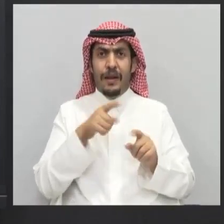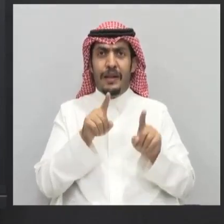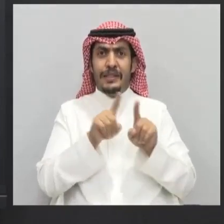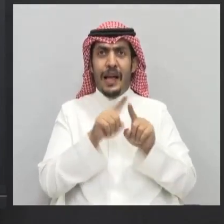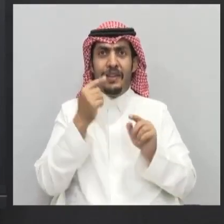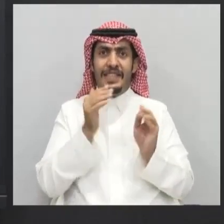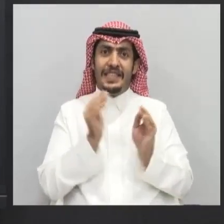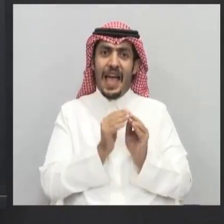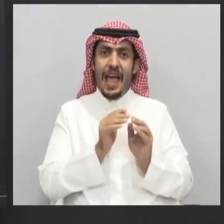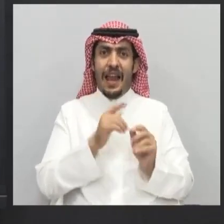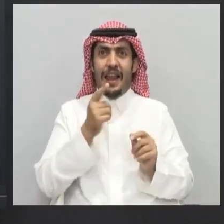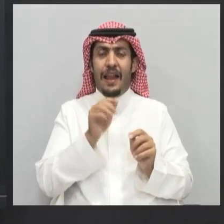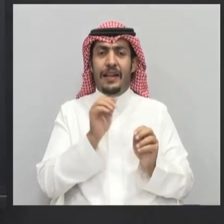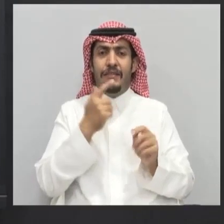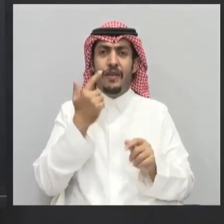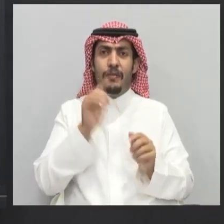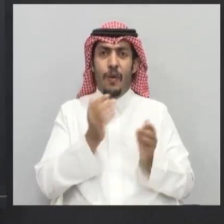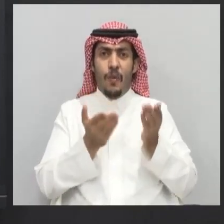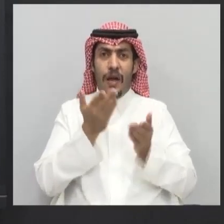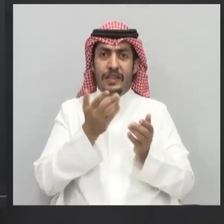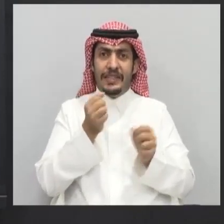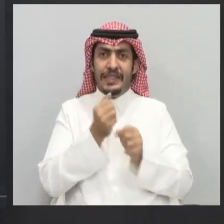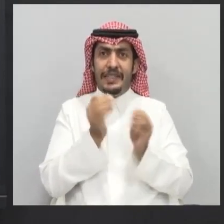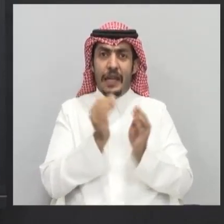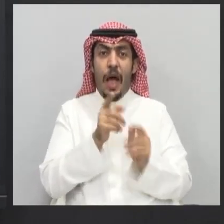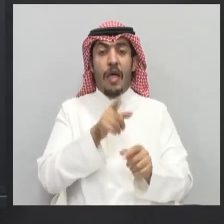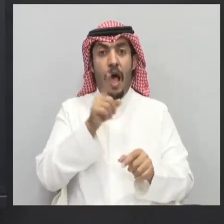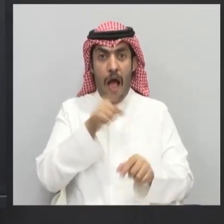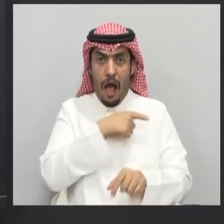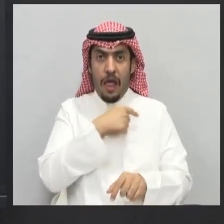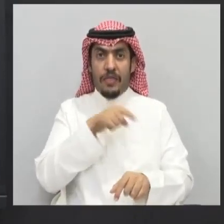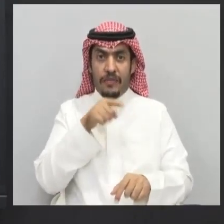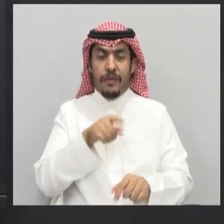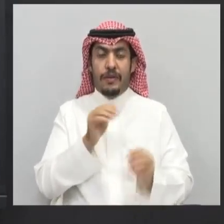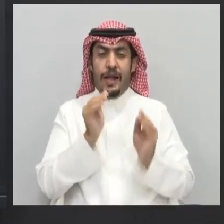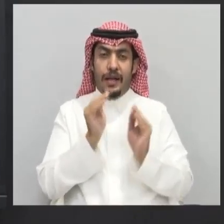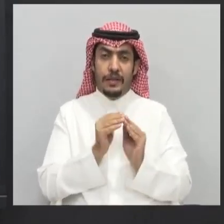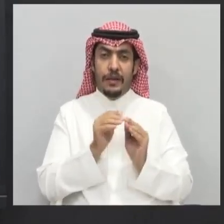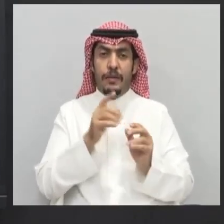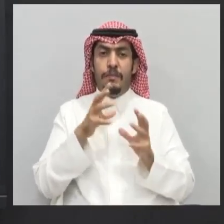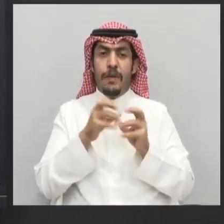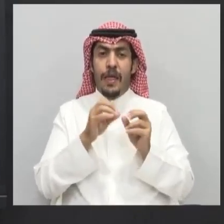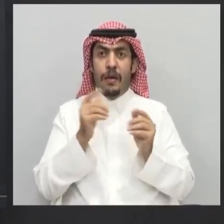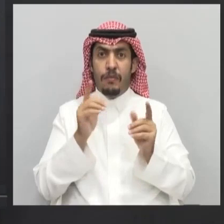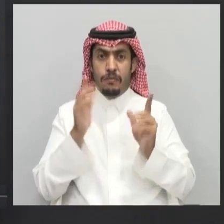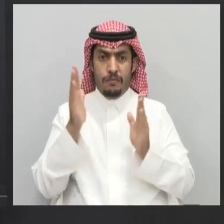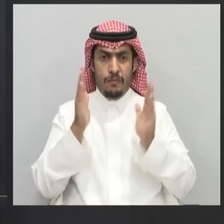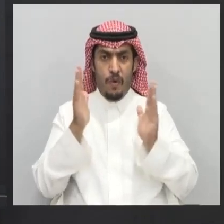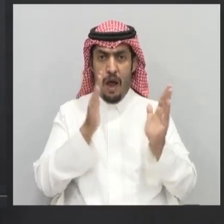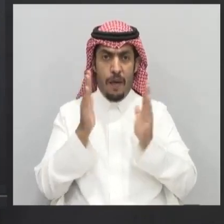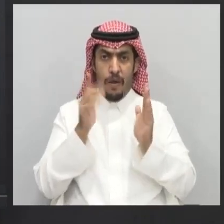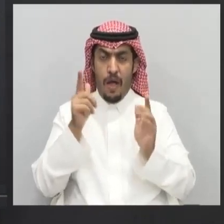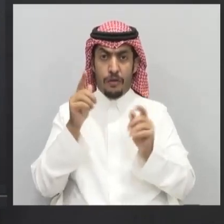صغير انما قال اصغر على وزن افعل فهو معظم ايضا لكنه اصغر اي بمقابل الاكبر